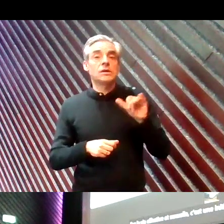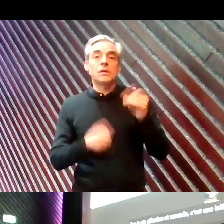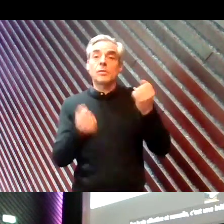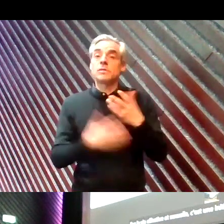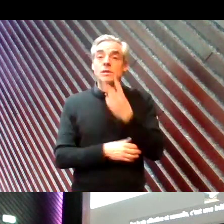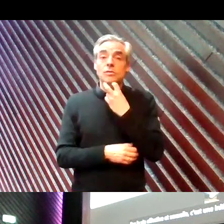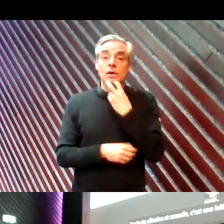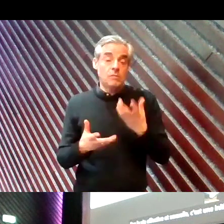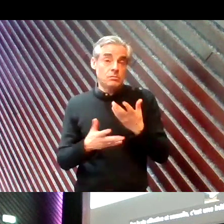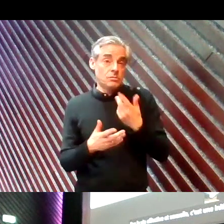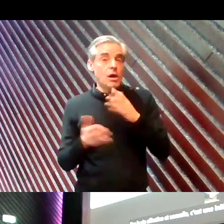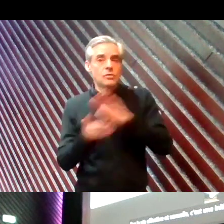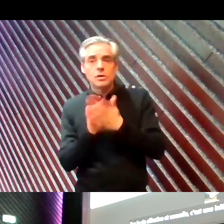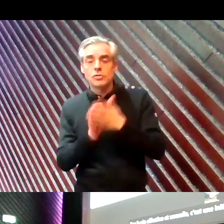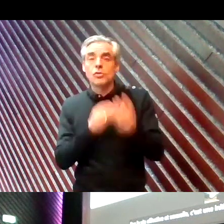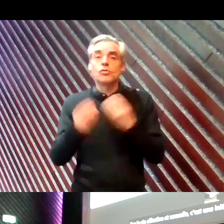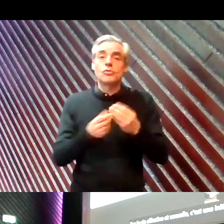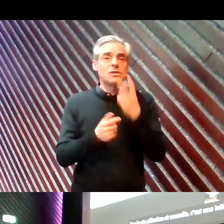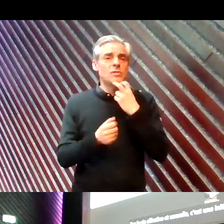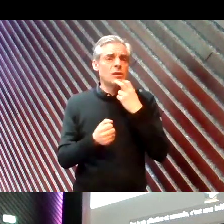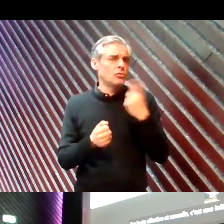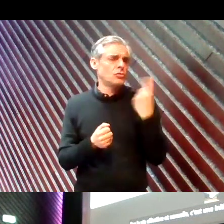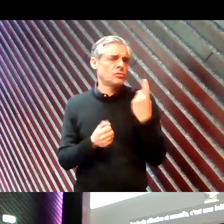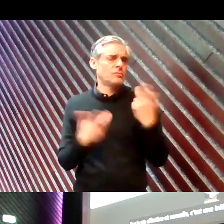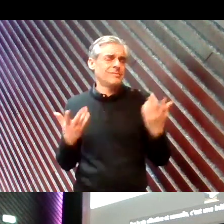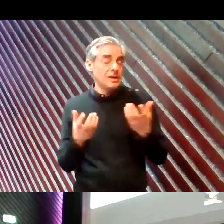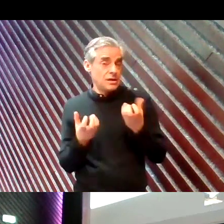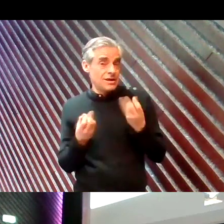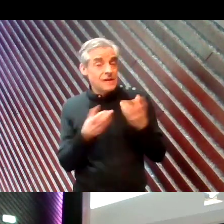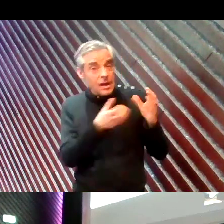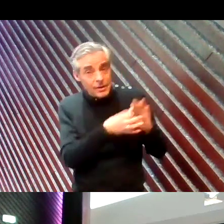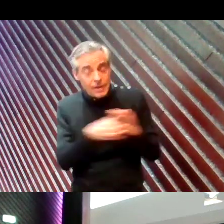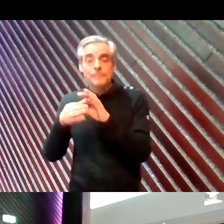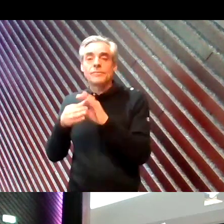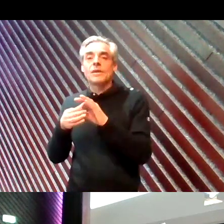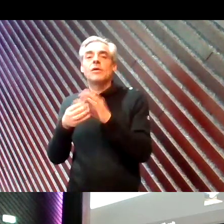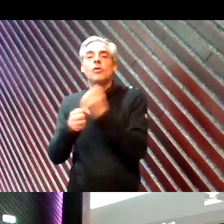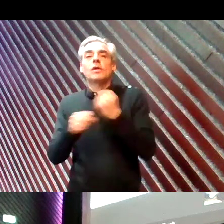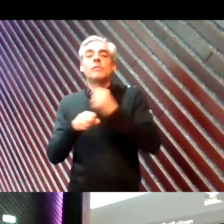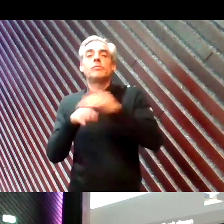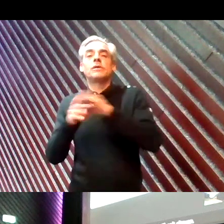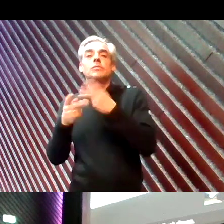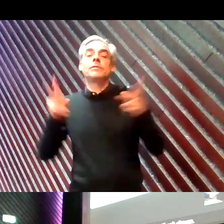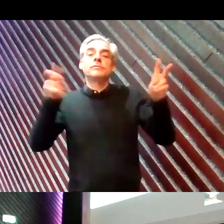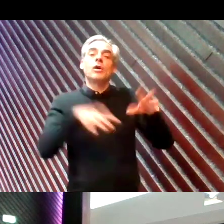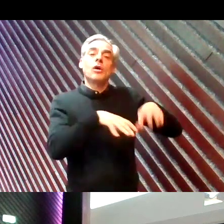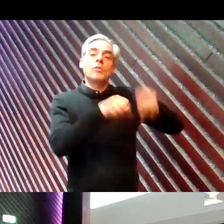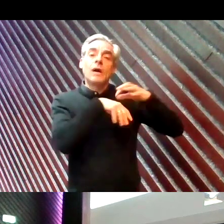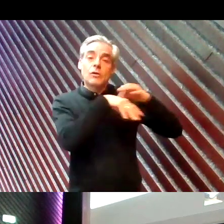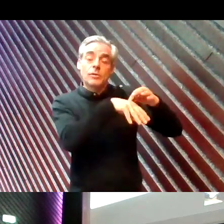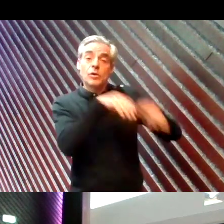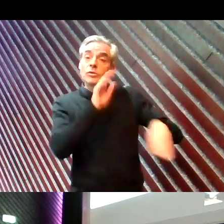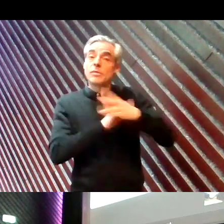Initiative citoyenne. Soit associative, soit citoyenne. Et ça, on a fait de la politique publique. L'emploi accompagné, M. Roth est à côté de moi.